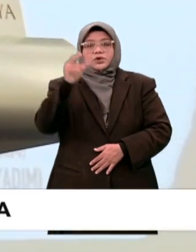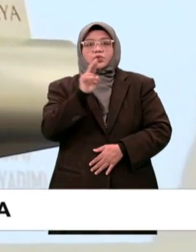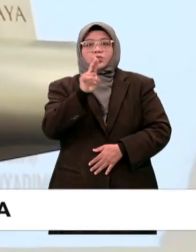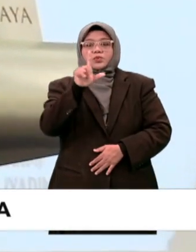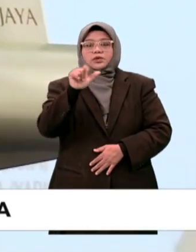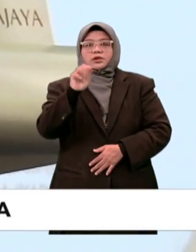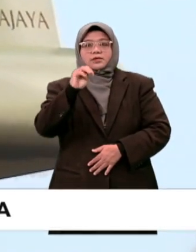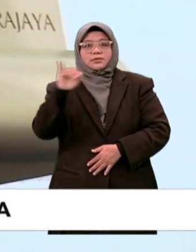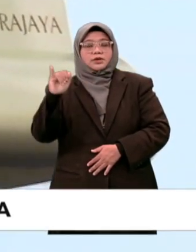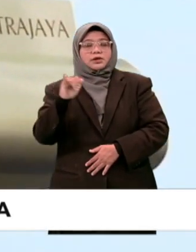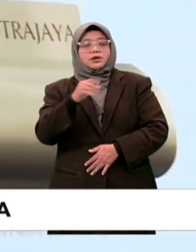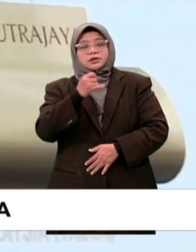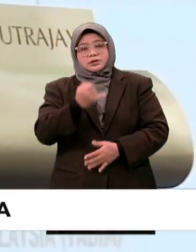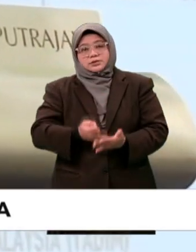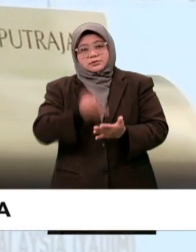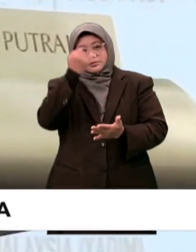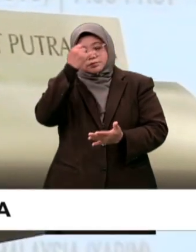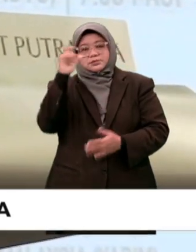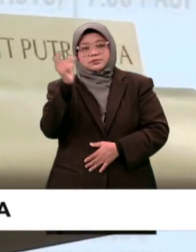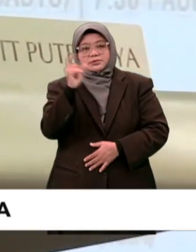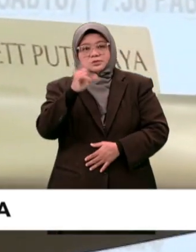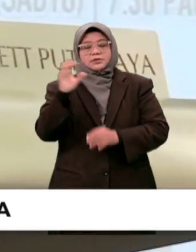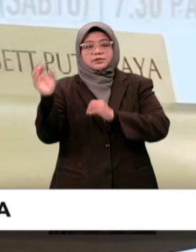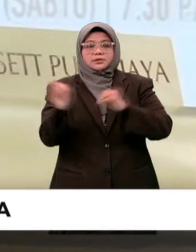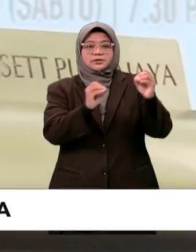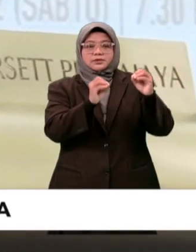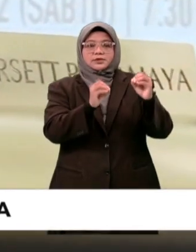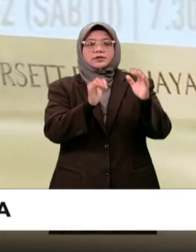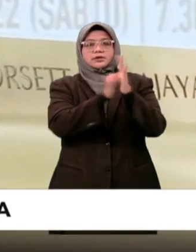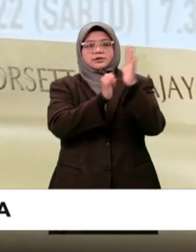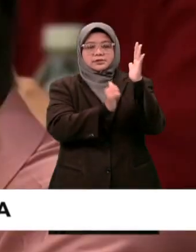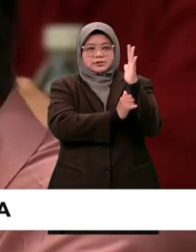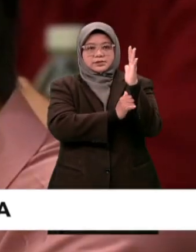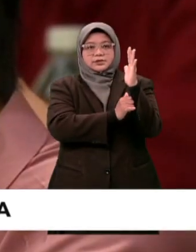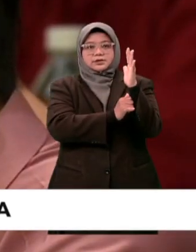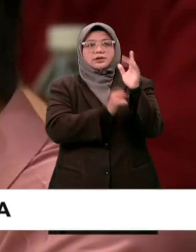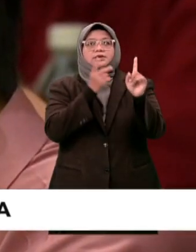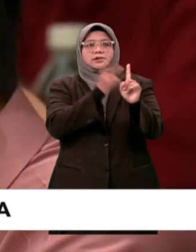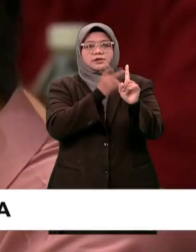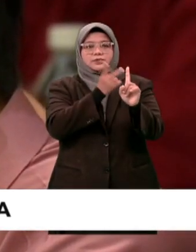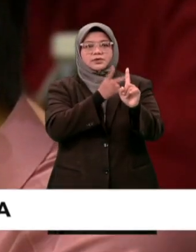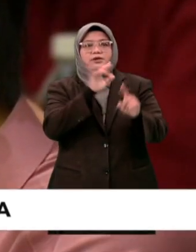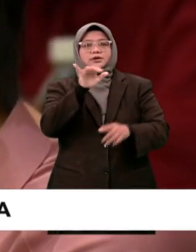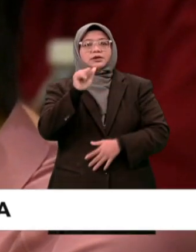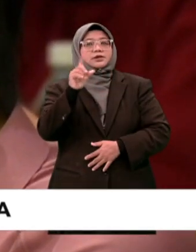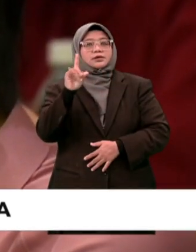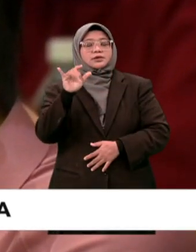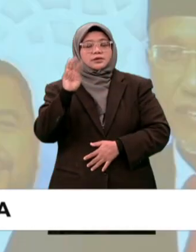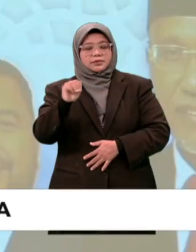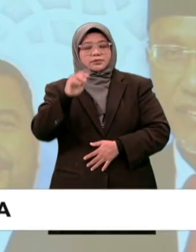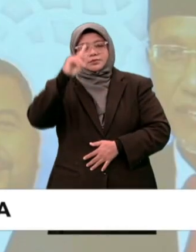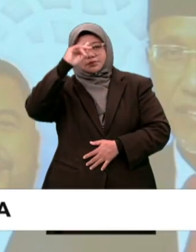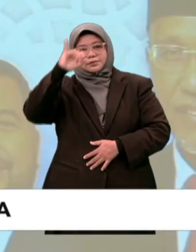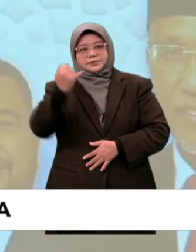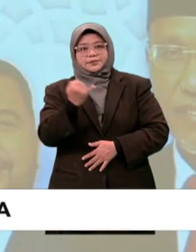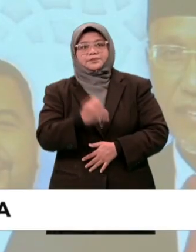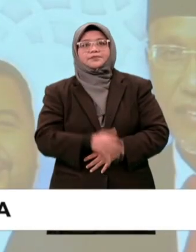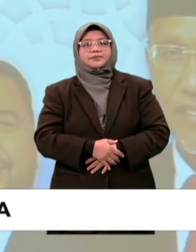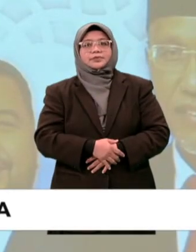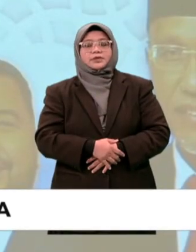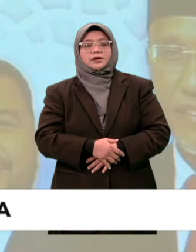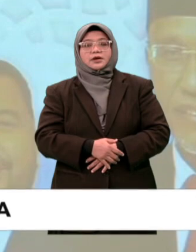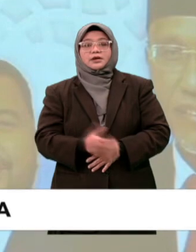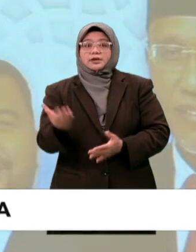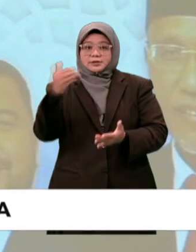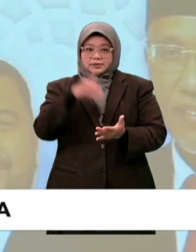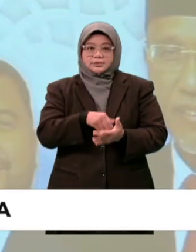Dan ilmuwan Islam dan uim anjuran Yayasan dakwah islamiyah Malaysia ya dim di putra jaya pada Sabtu mengulas